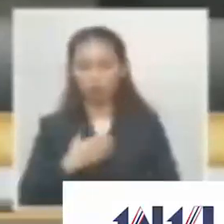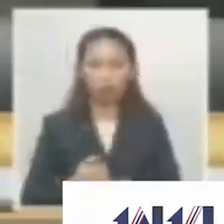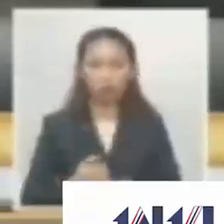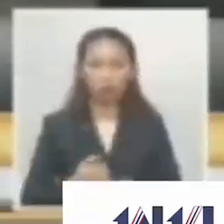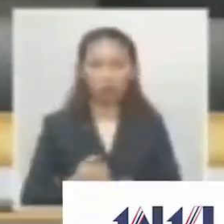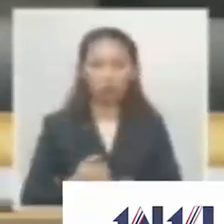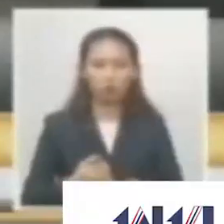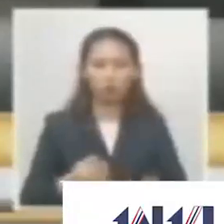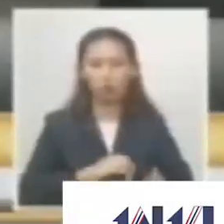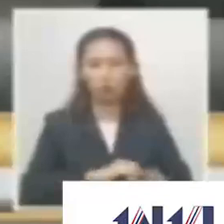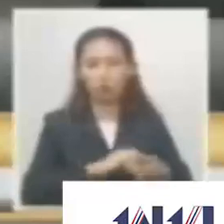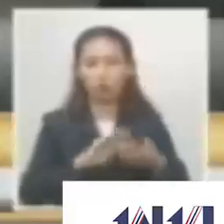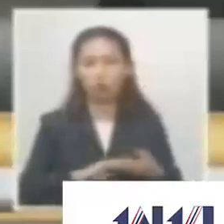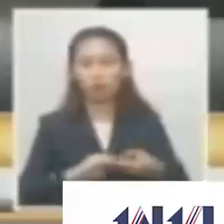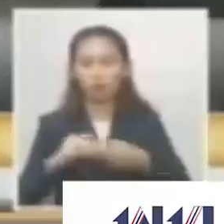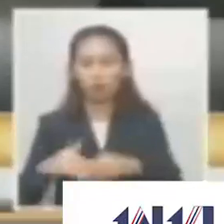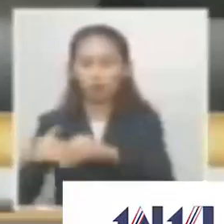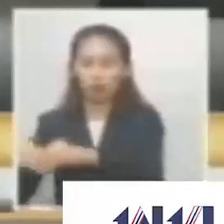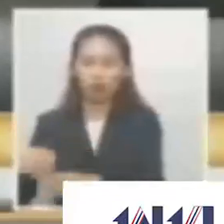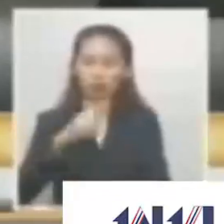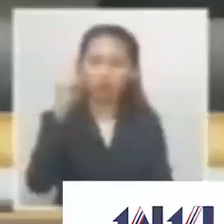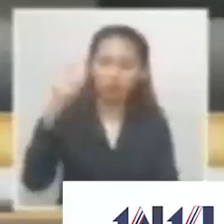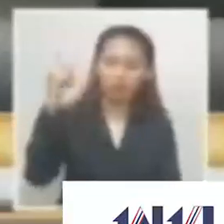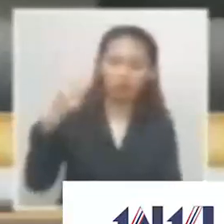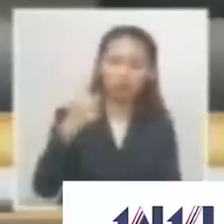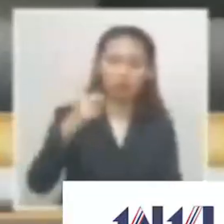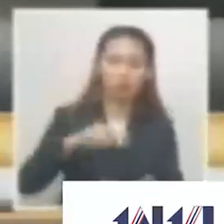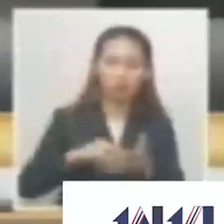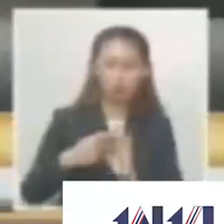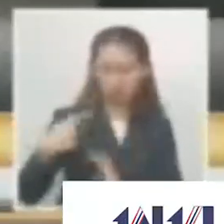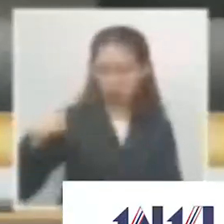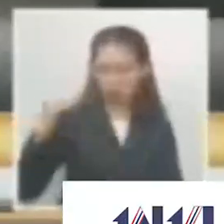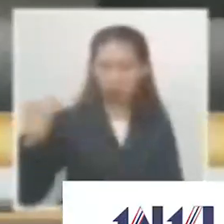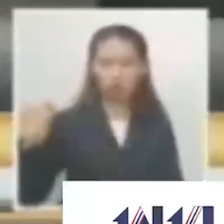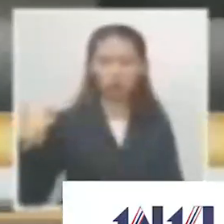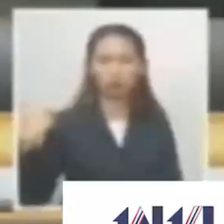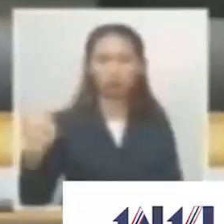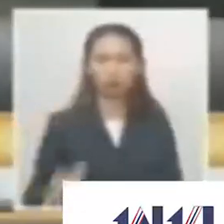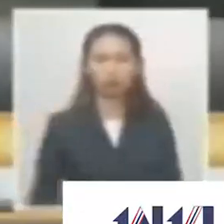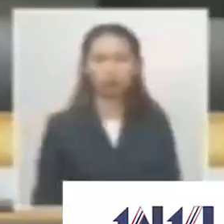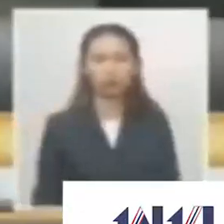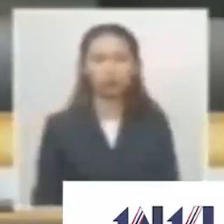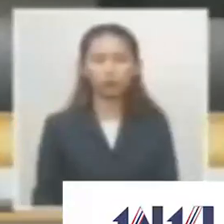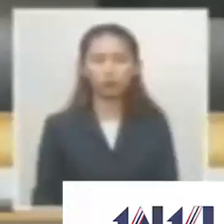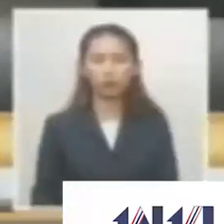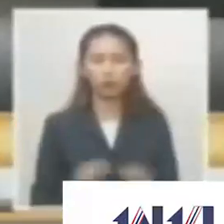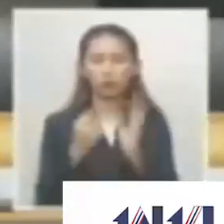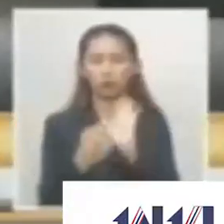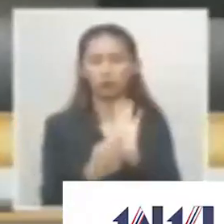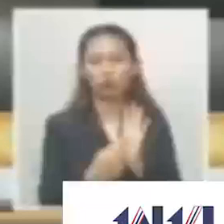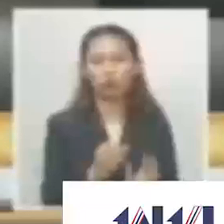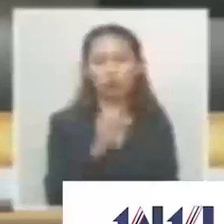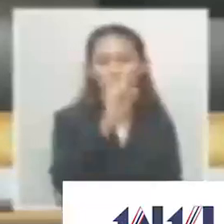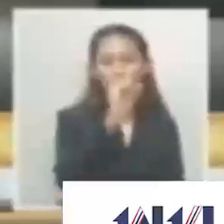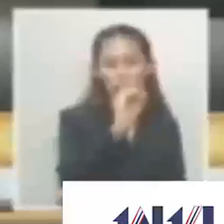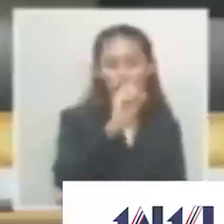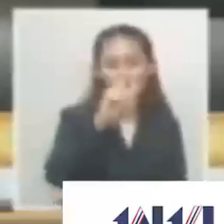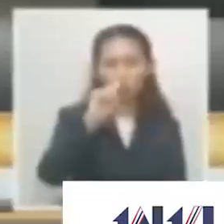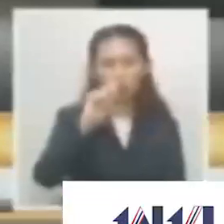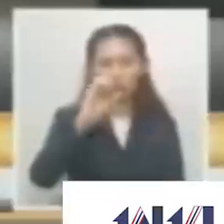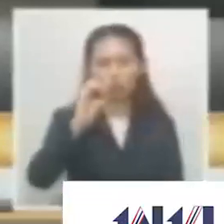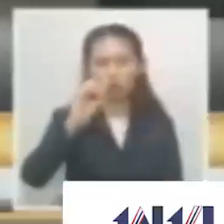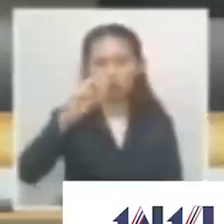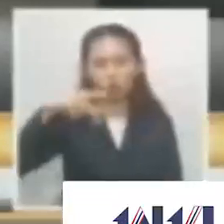แล้วจะเป็นการส่งเสริมที่เป็นประโยชน์บางครั้งก็ต้องบูรณาการครับโอท็อปว่าเราก็ไม่มีคนพูดถึงนะ